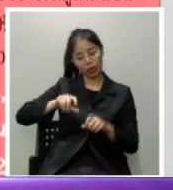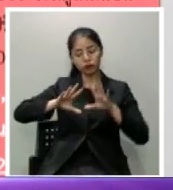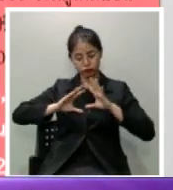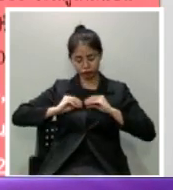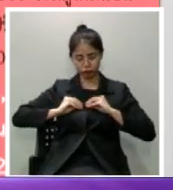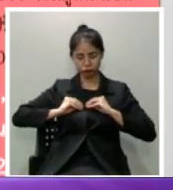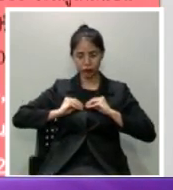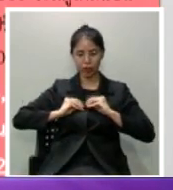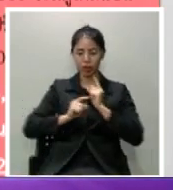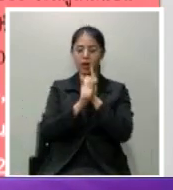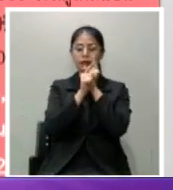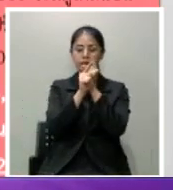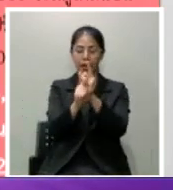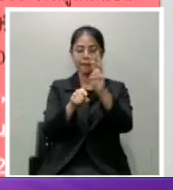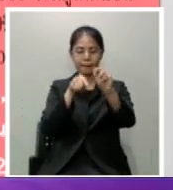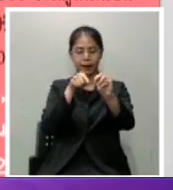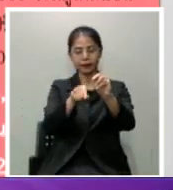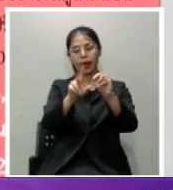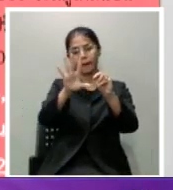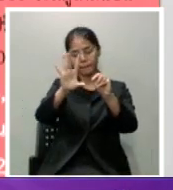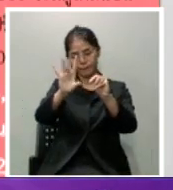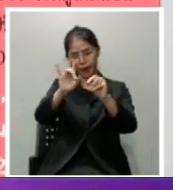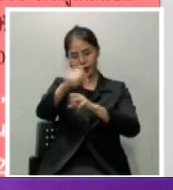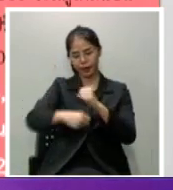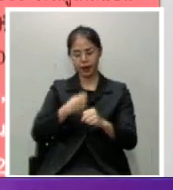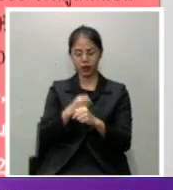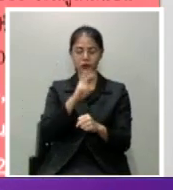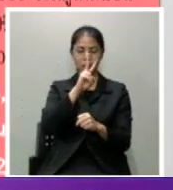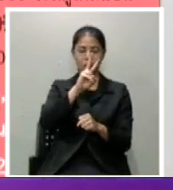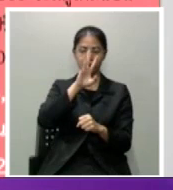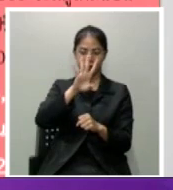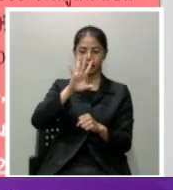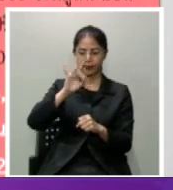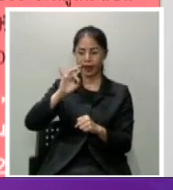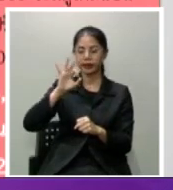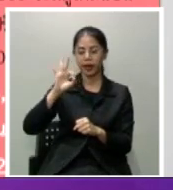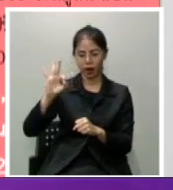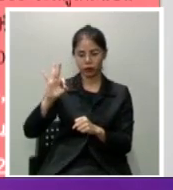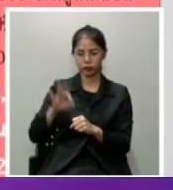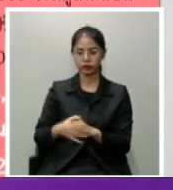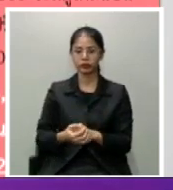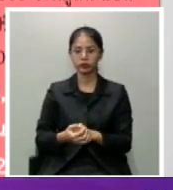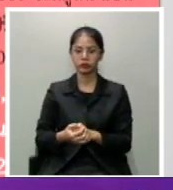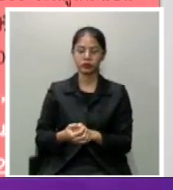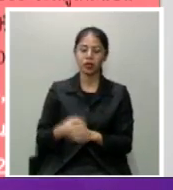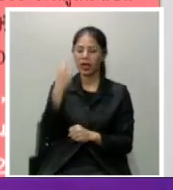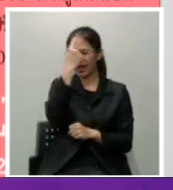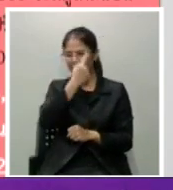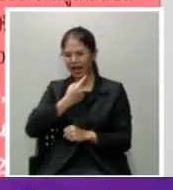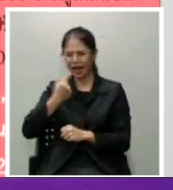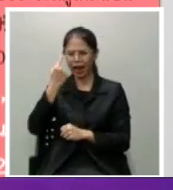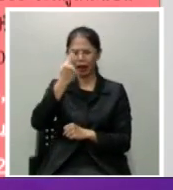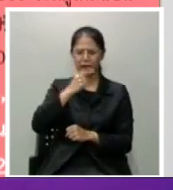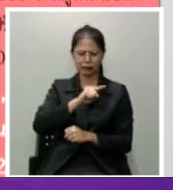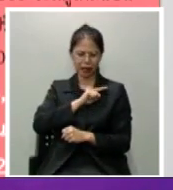ให้ตามมาตรา8ของพระราชบัญญัติปี2489ผู้ที่ชี้ช่องในการนำจับเป็นใคร